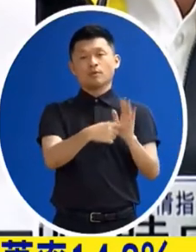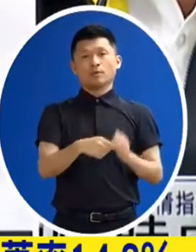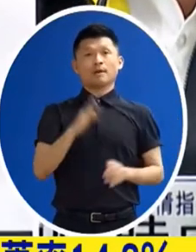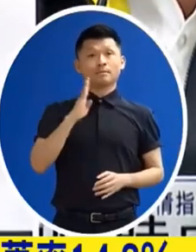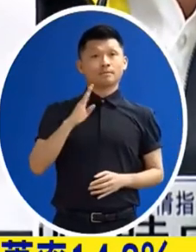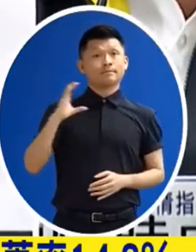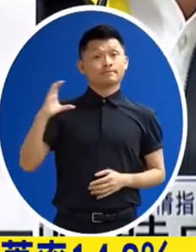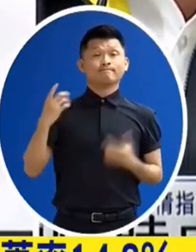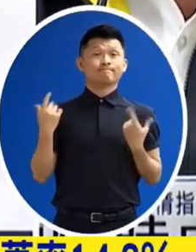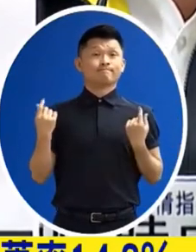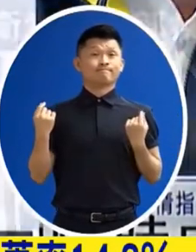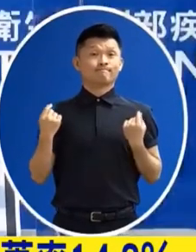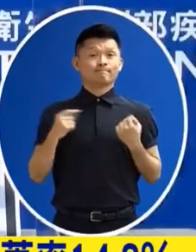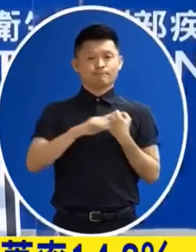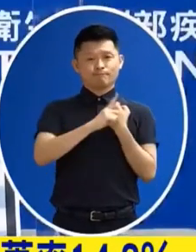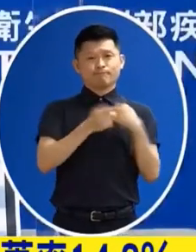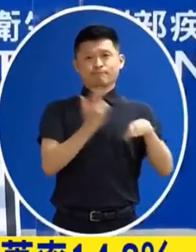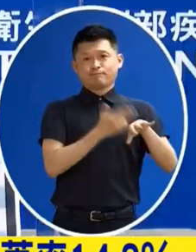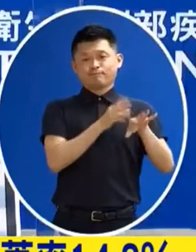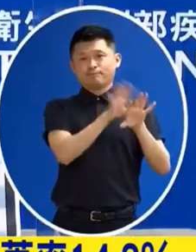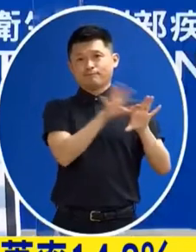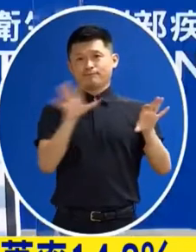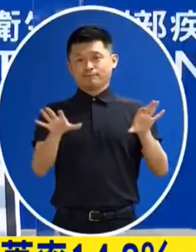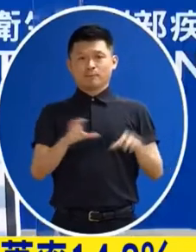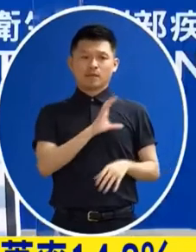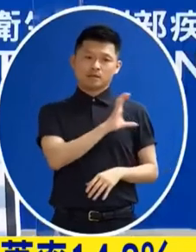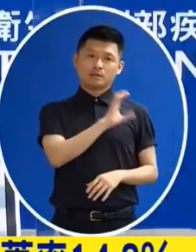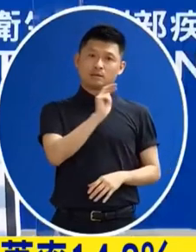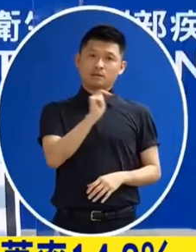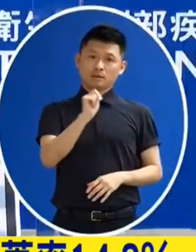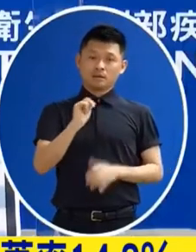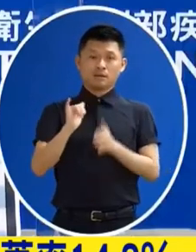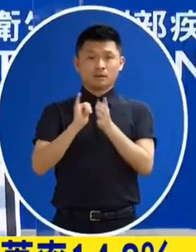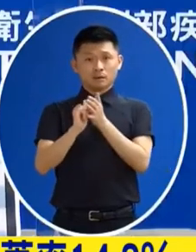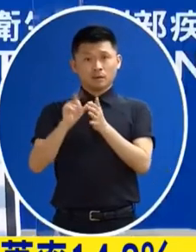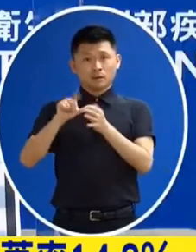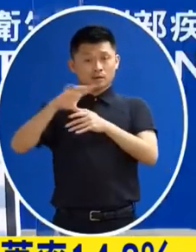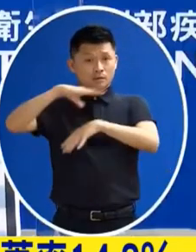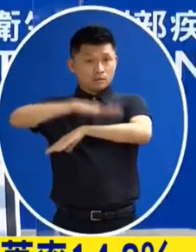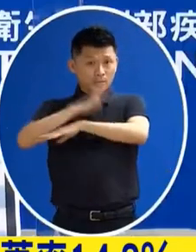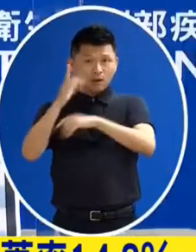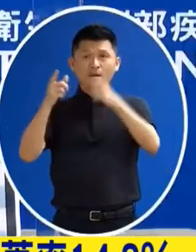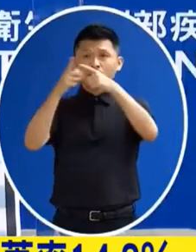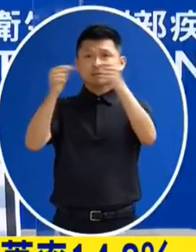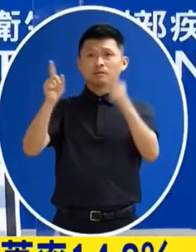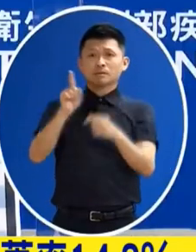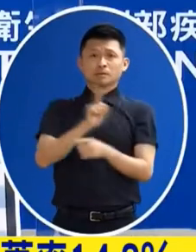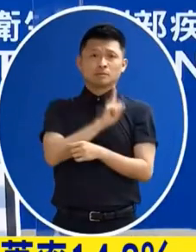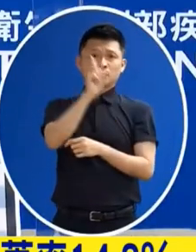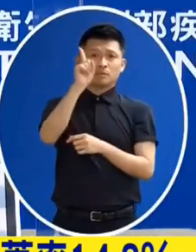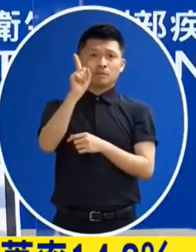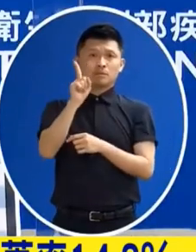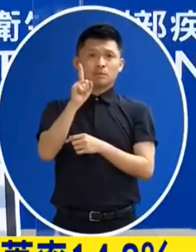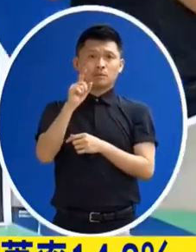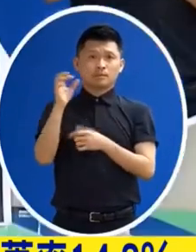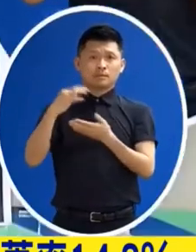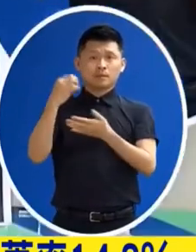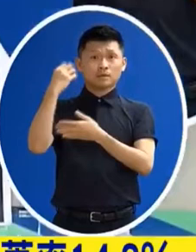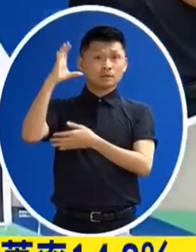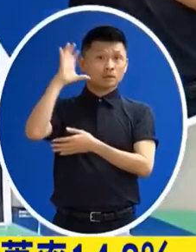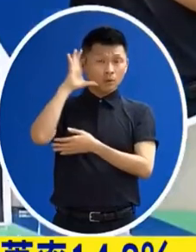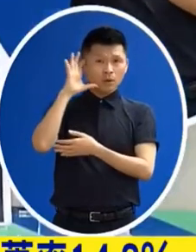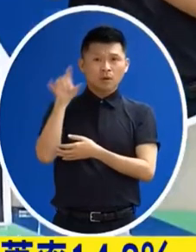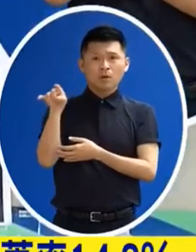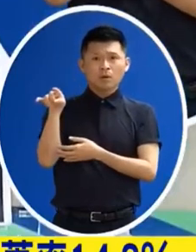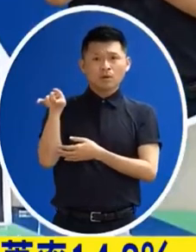BBC 也有用这样子，那 CNN 哈，那纽约时报啊，日本读卖新闻哈，相对